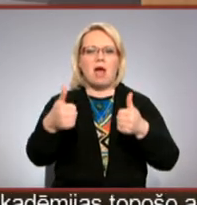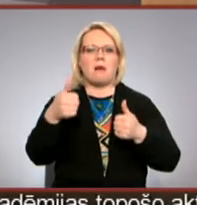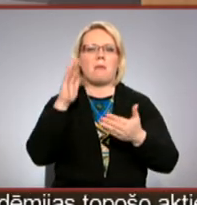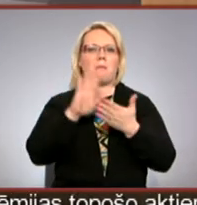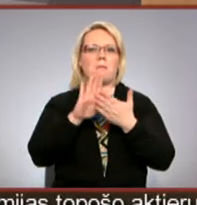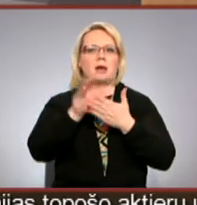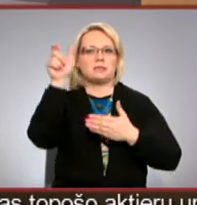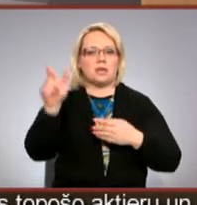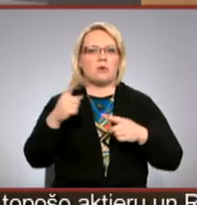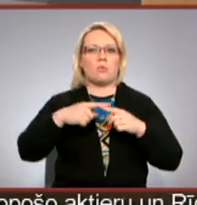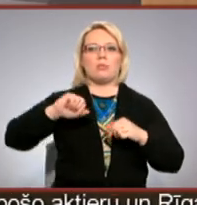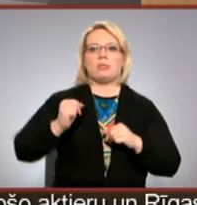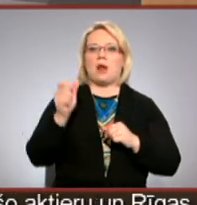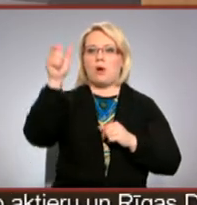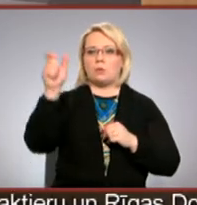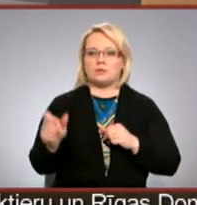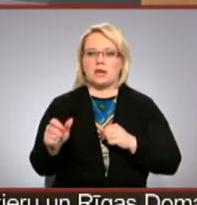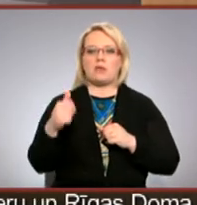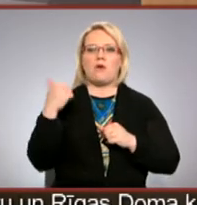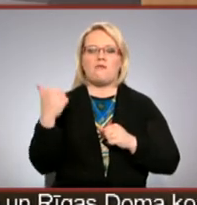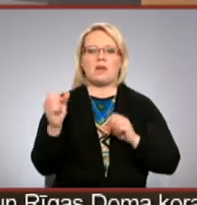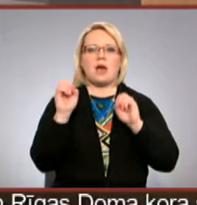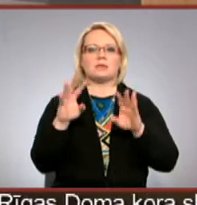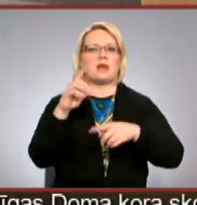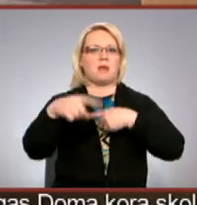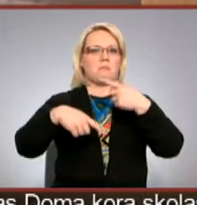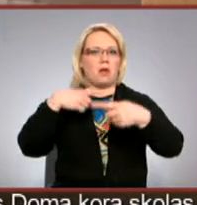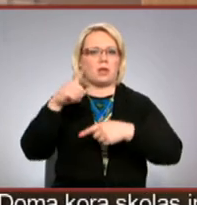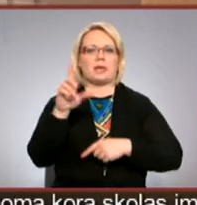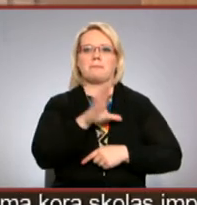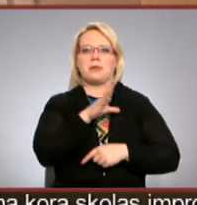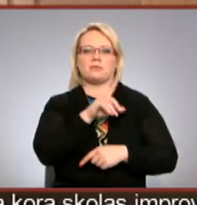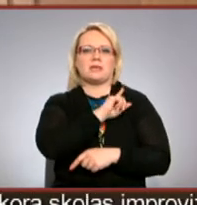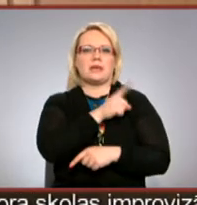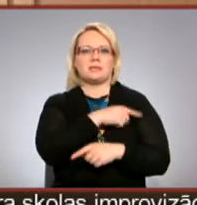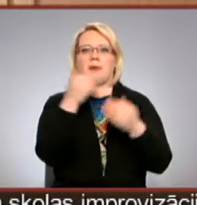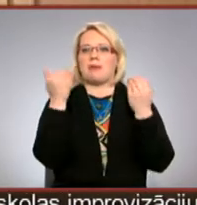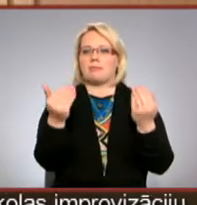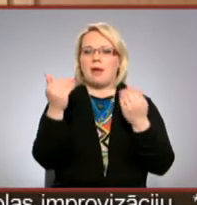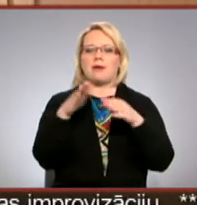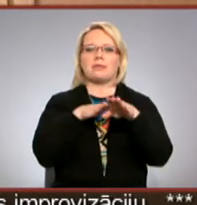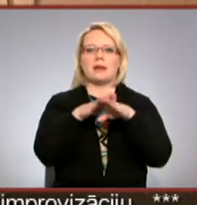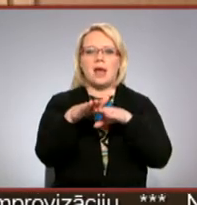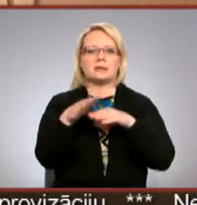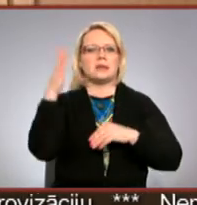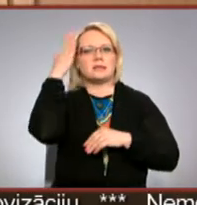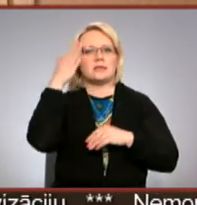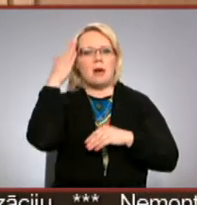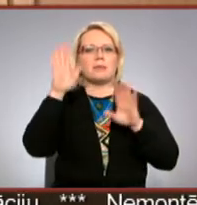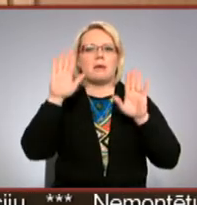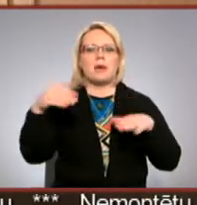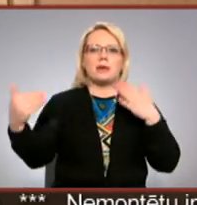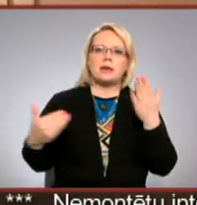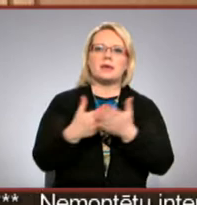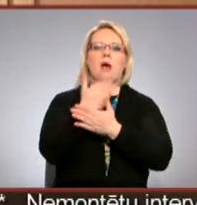paziņa un draudzene, un viņas atstātajam mantojumam ir bijusi iespēja tagad realizēt sapni par